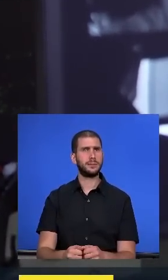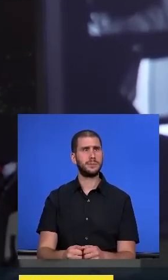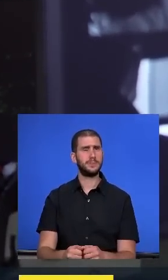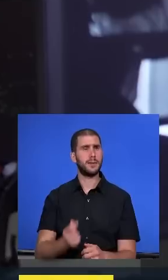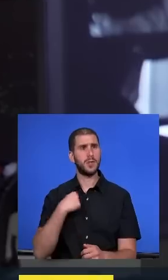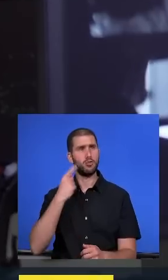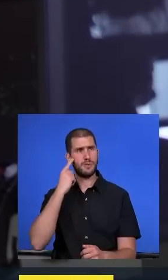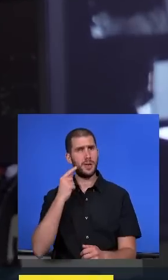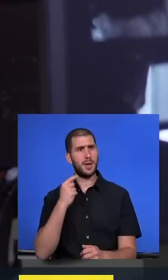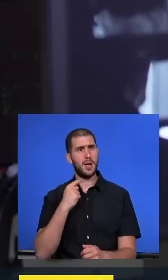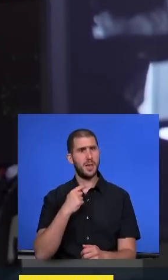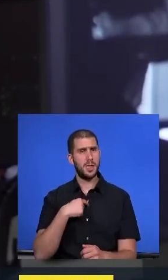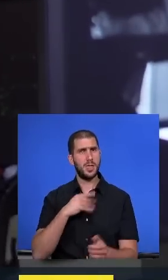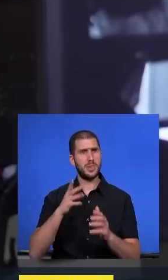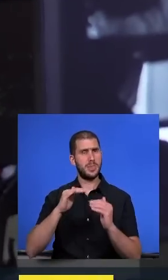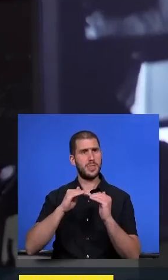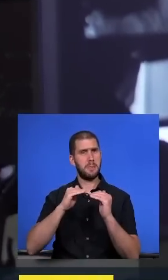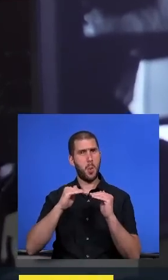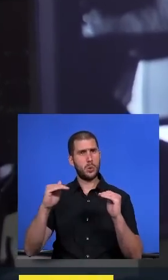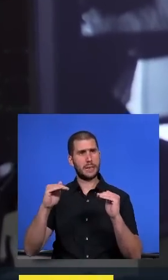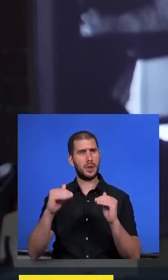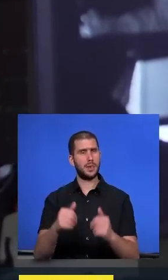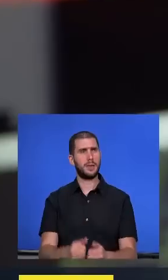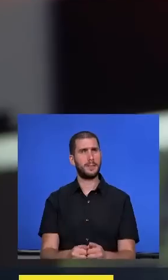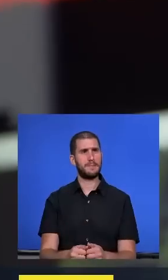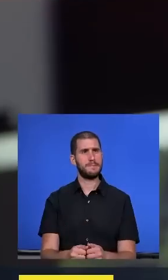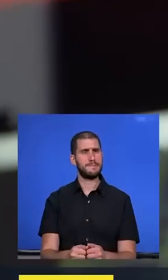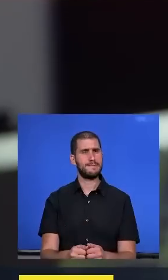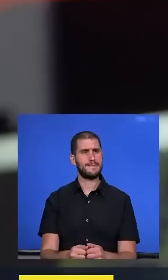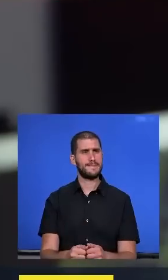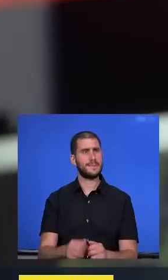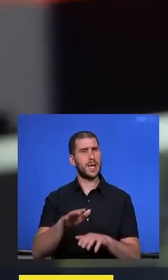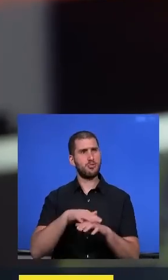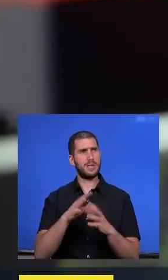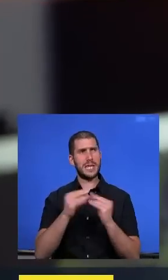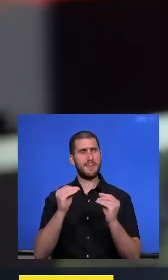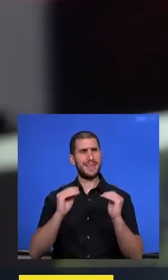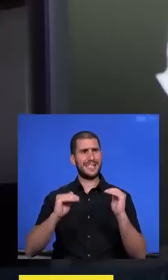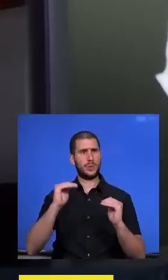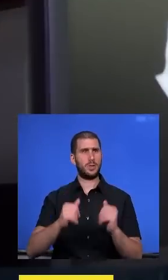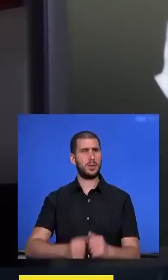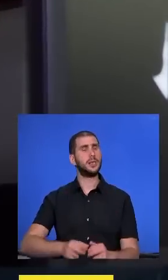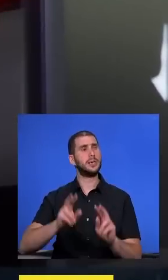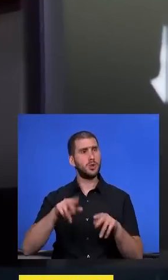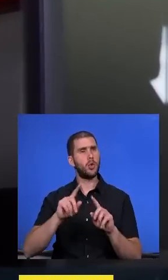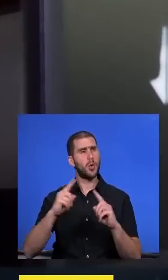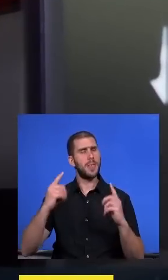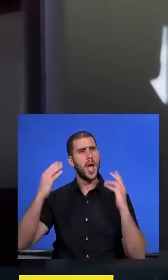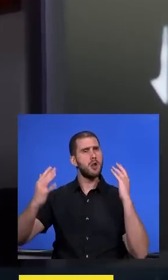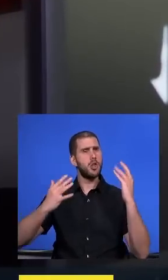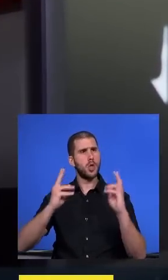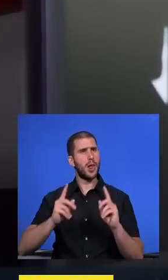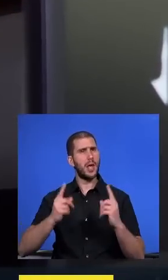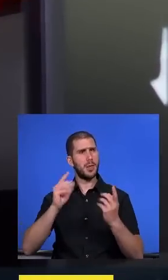לדעתי אני עכשיו מוזן יחסית. הרגשתי שאיבדתי איזון. יש בעצם כל מיני אשליות שיכולות